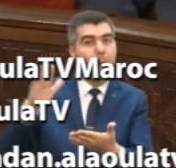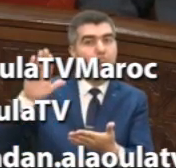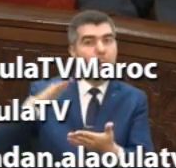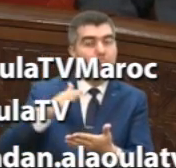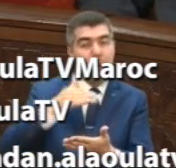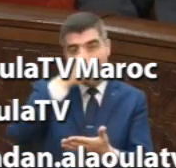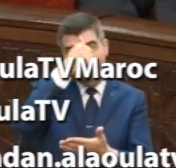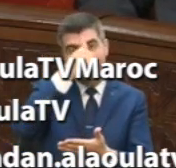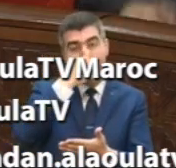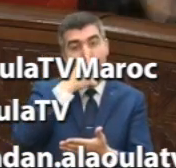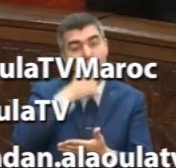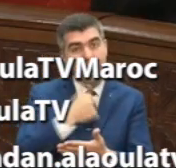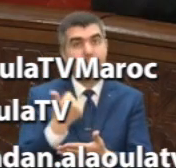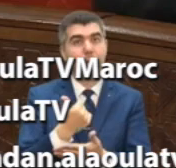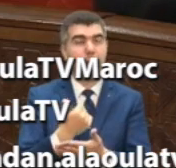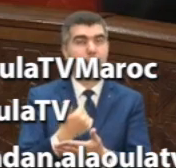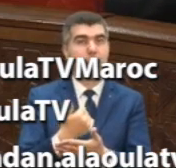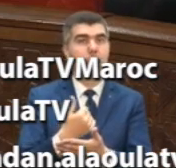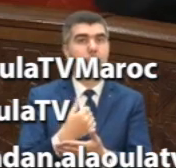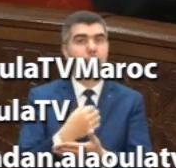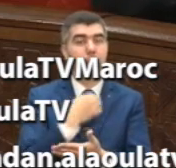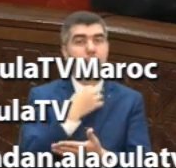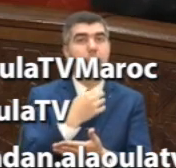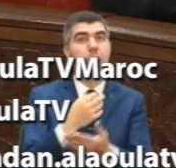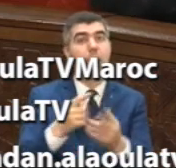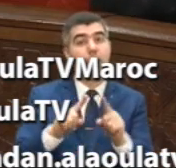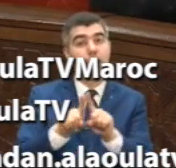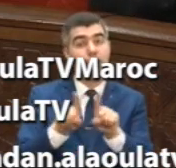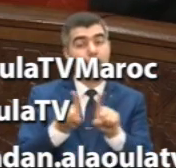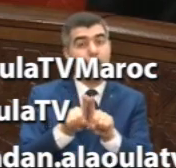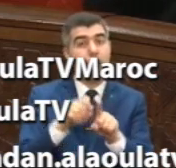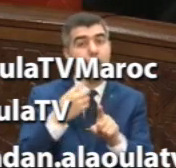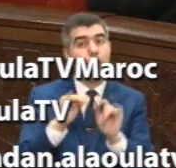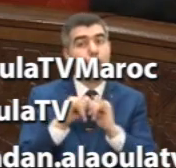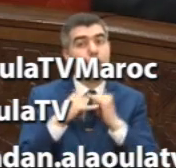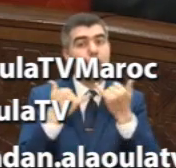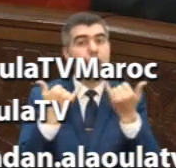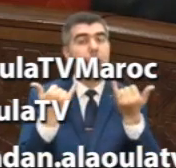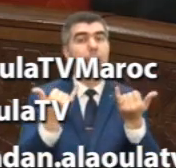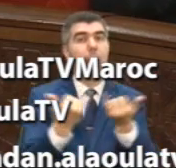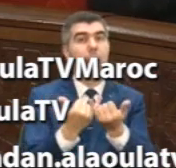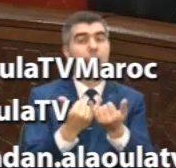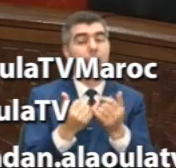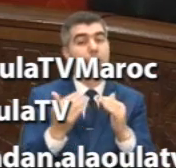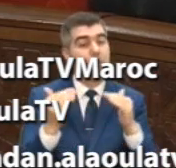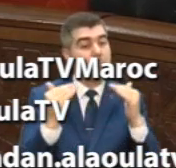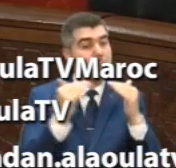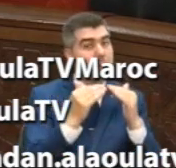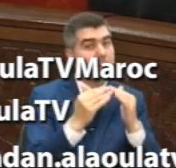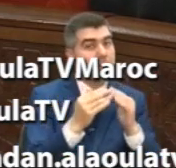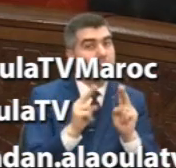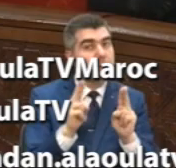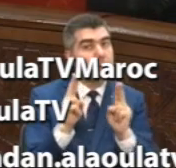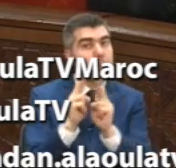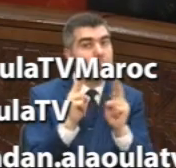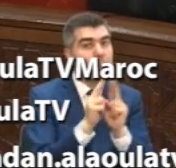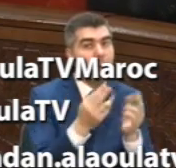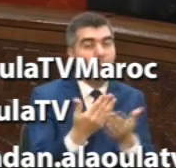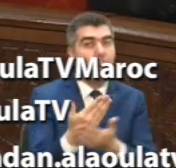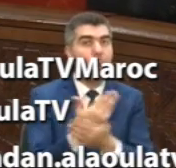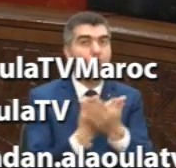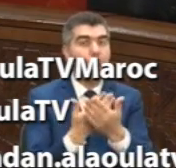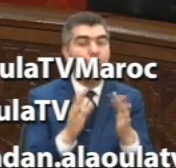خنيفره وجامعه السلطان مولاي سليمان من اجل عقد لقاءات على مستوى الجهه من اجل